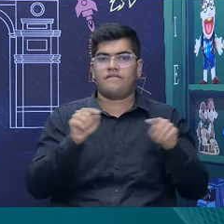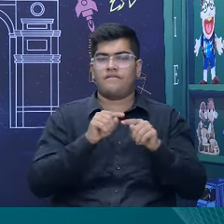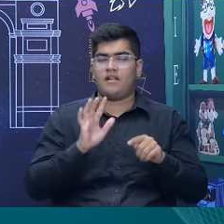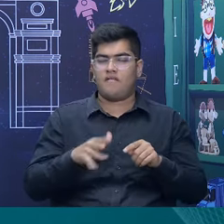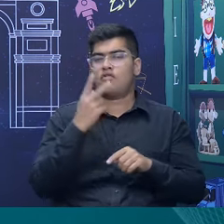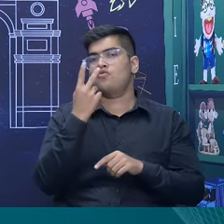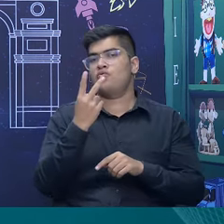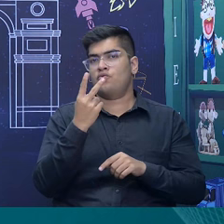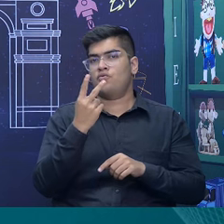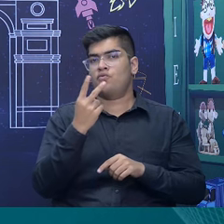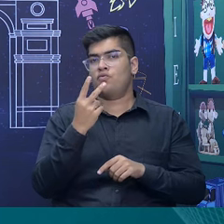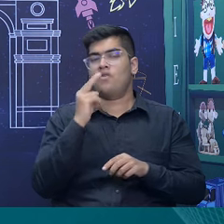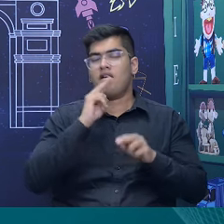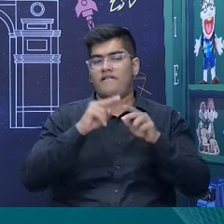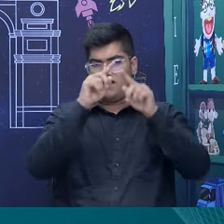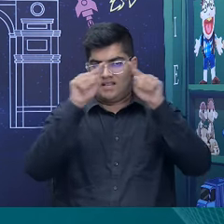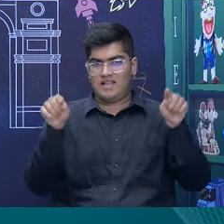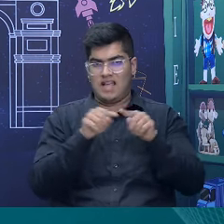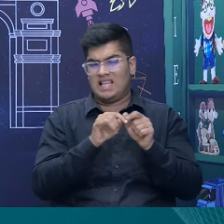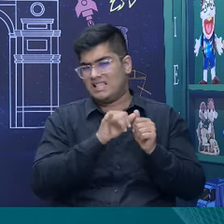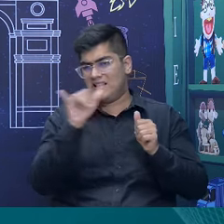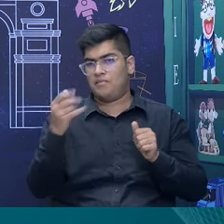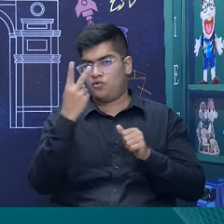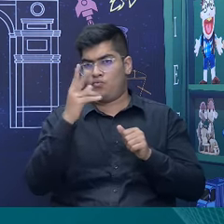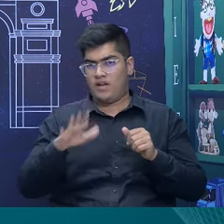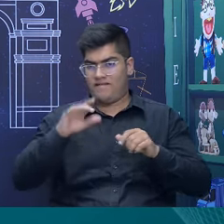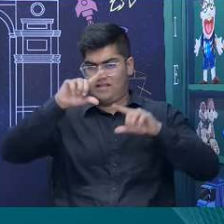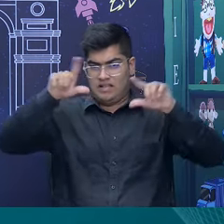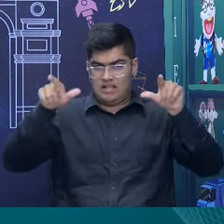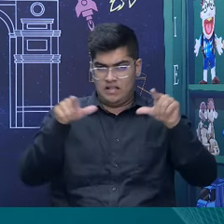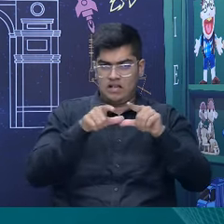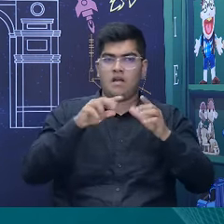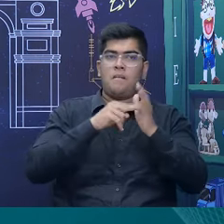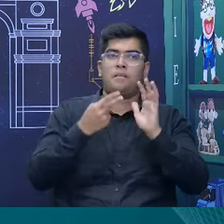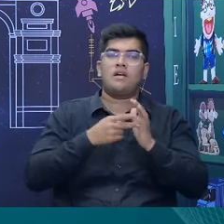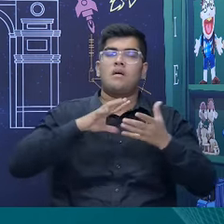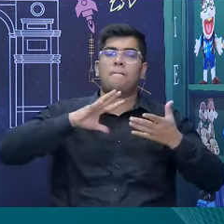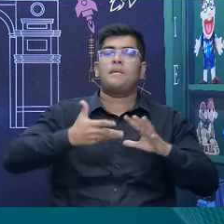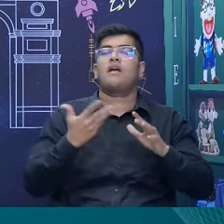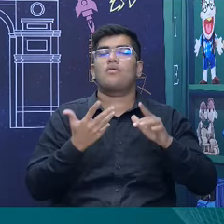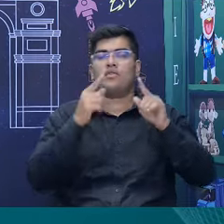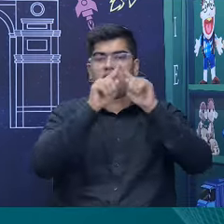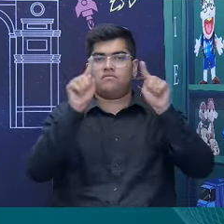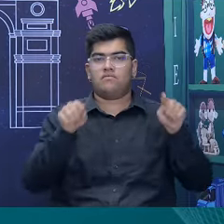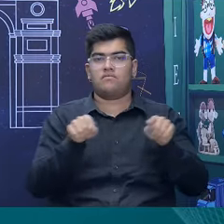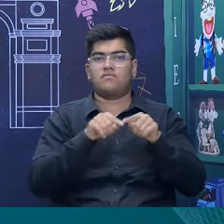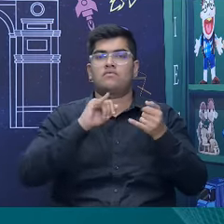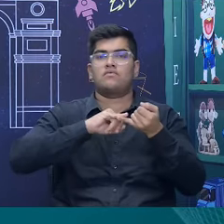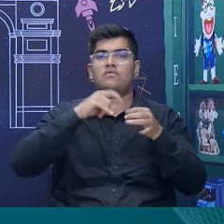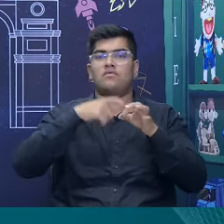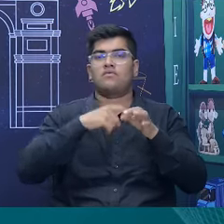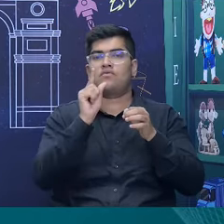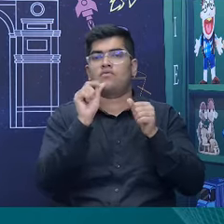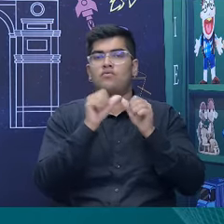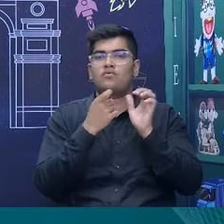कांग्रुअस और मैम ने हाथ से फाड़ के महसूस करके बताया कि यह ट्रायंगल फॉर्म हुआ मैम जरा आपको मैं दोनों देती